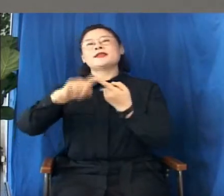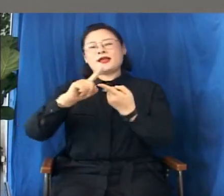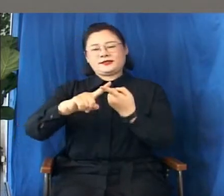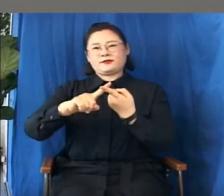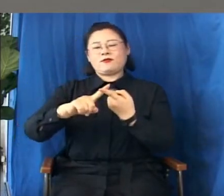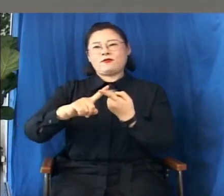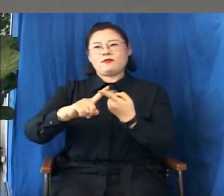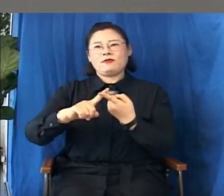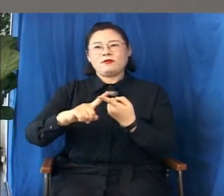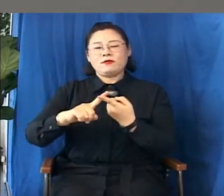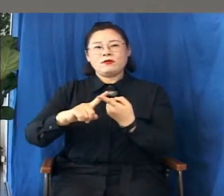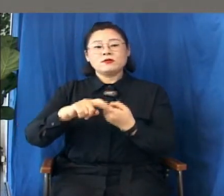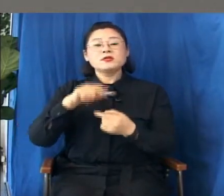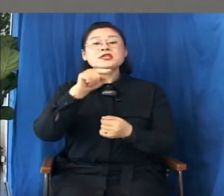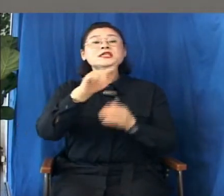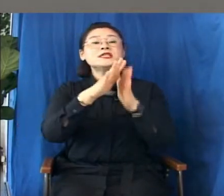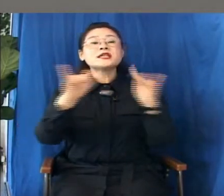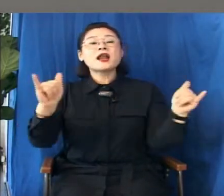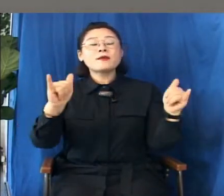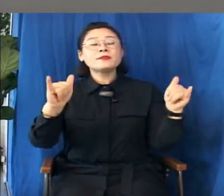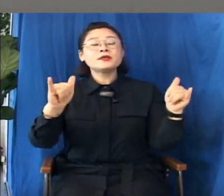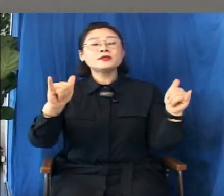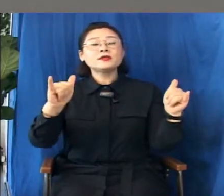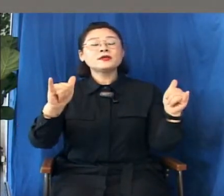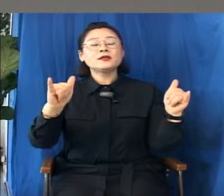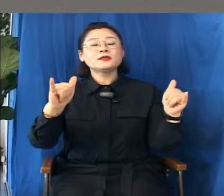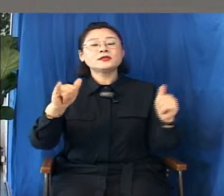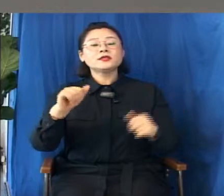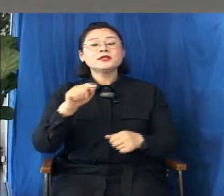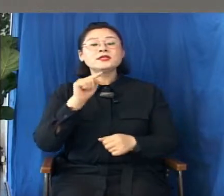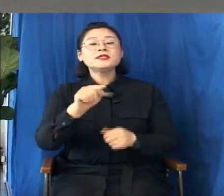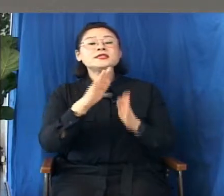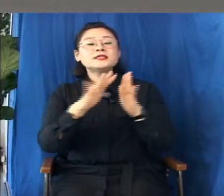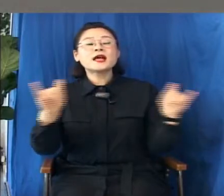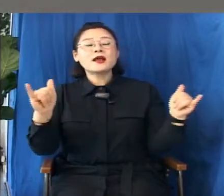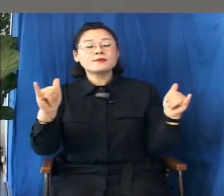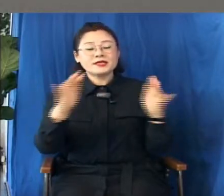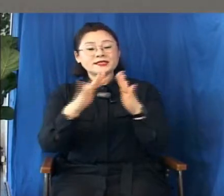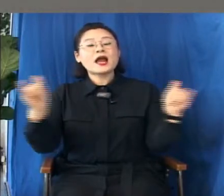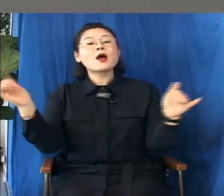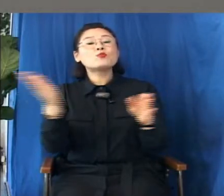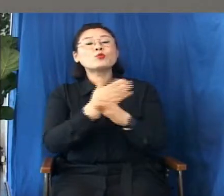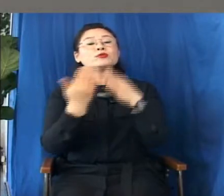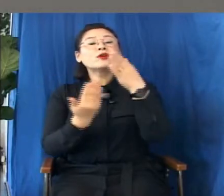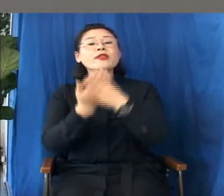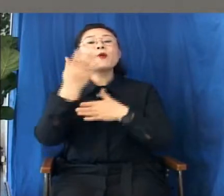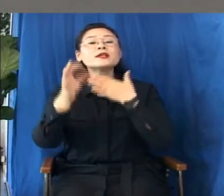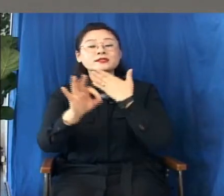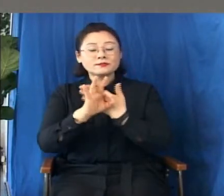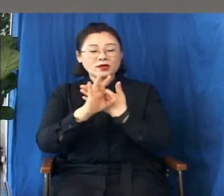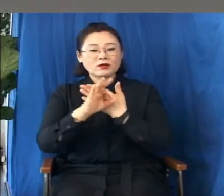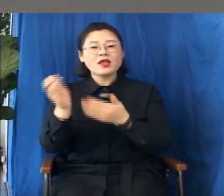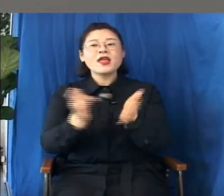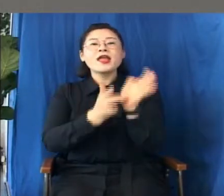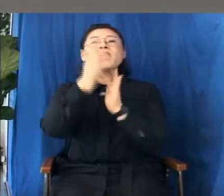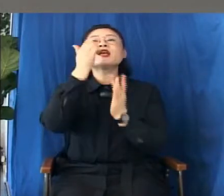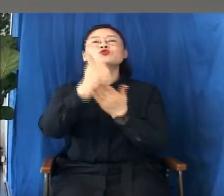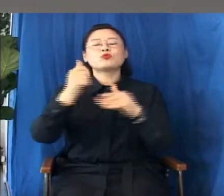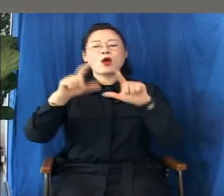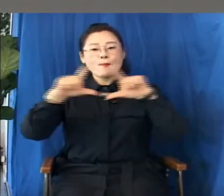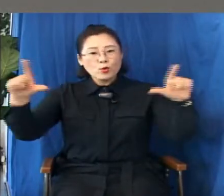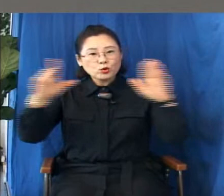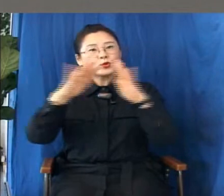지금 사람으로부터 나온 거면 그 예수가 진짜 그냥 일반인이라면 뭐